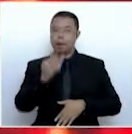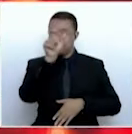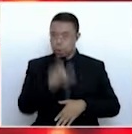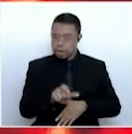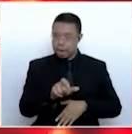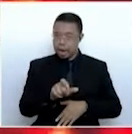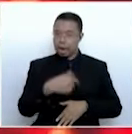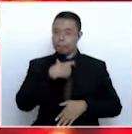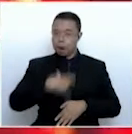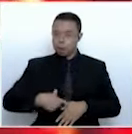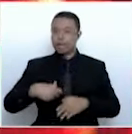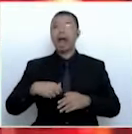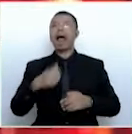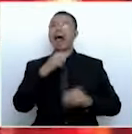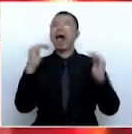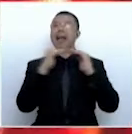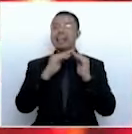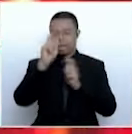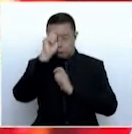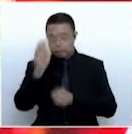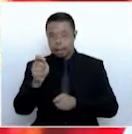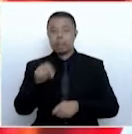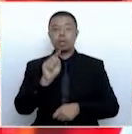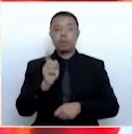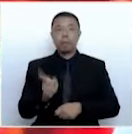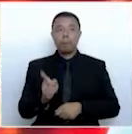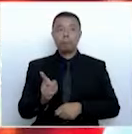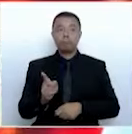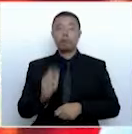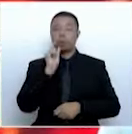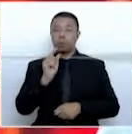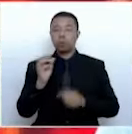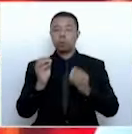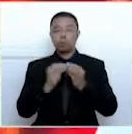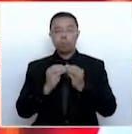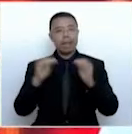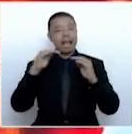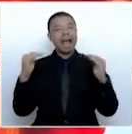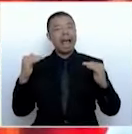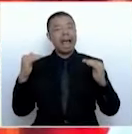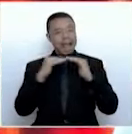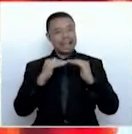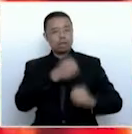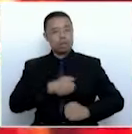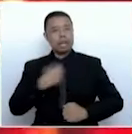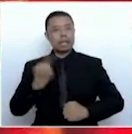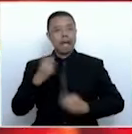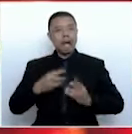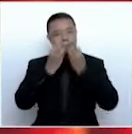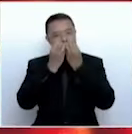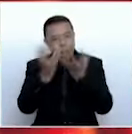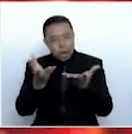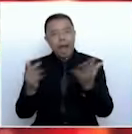manusia, kemanusiaan yang adil dan beradab. Oleh sebab itu, untuk mewujudkan keadilan sosial, kita perlu